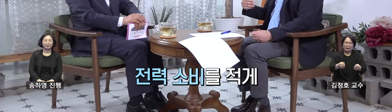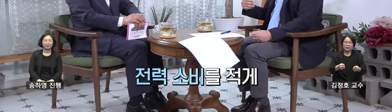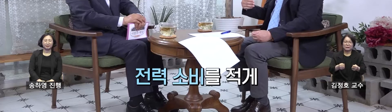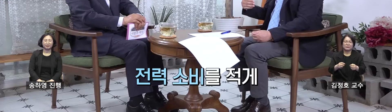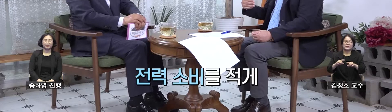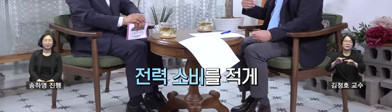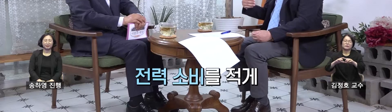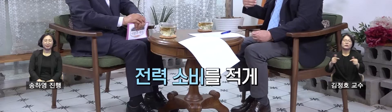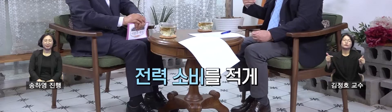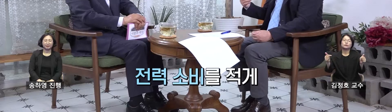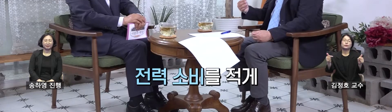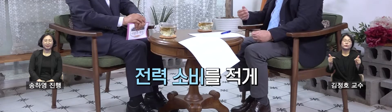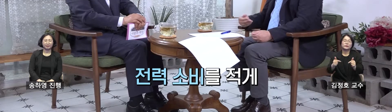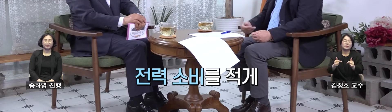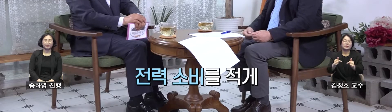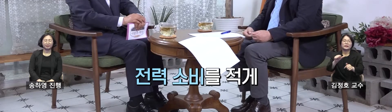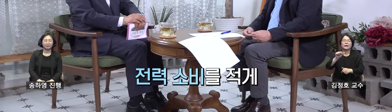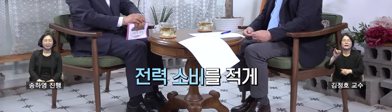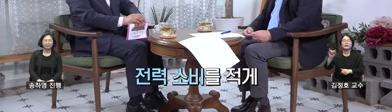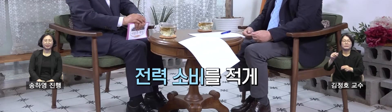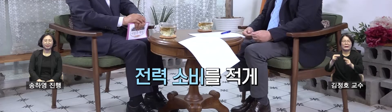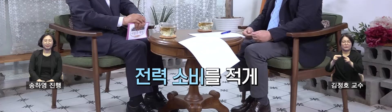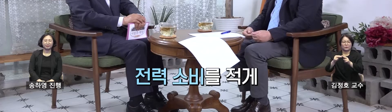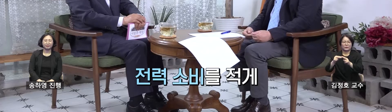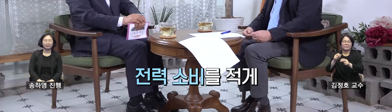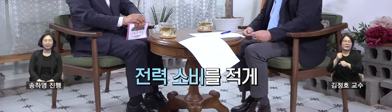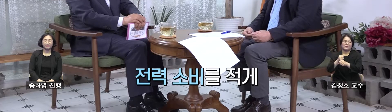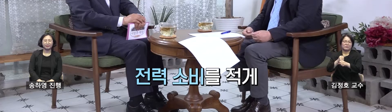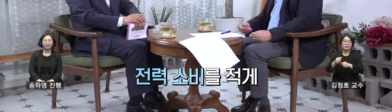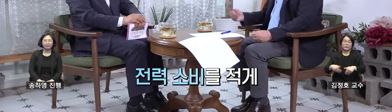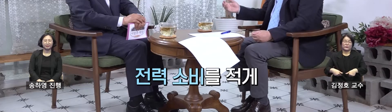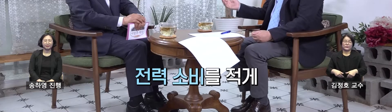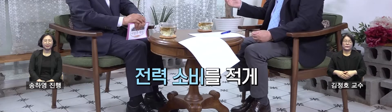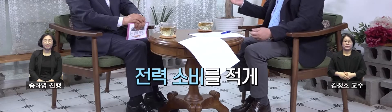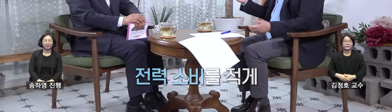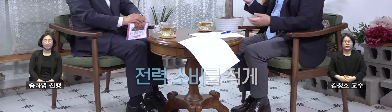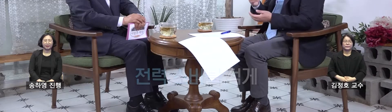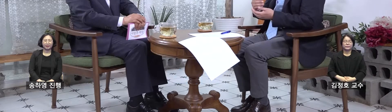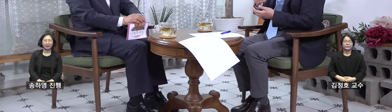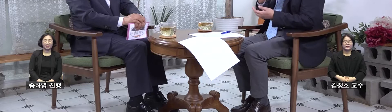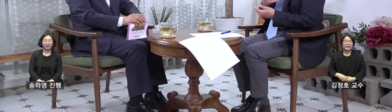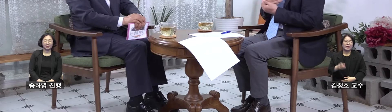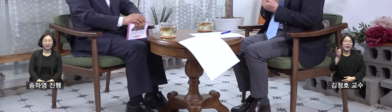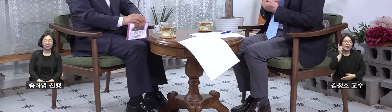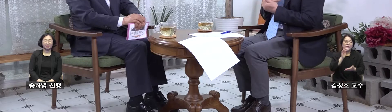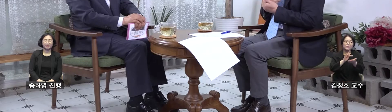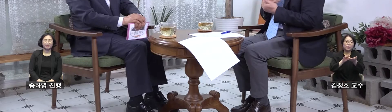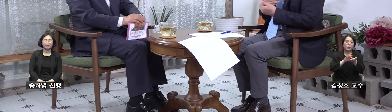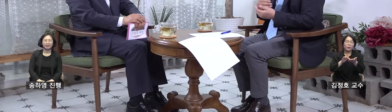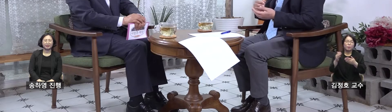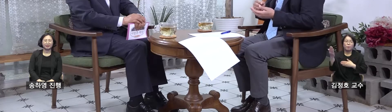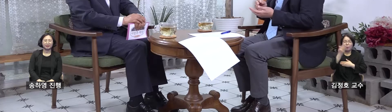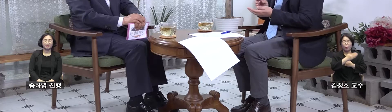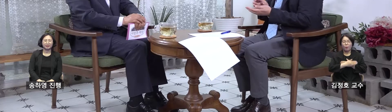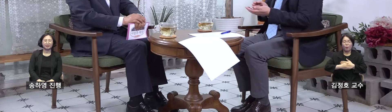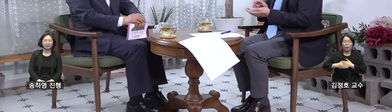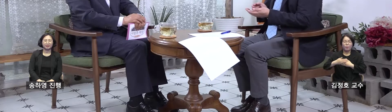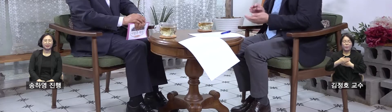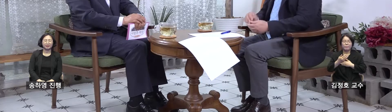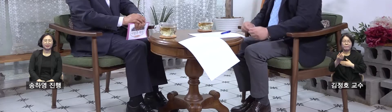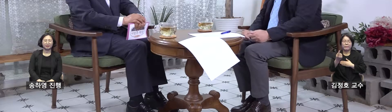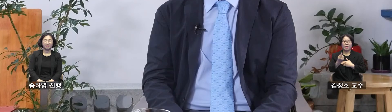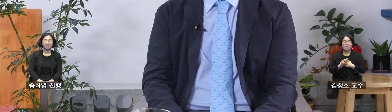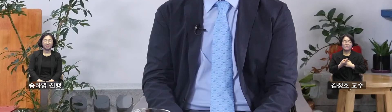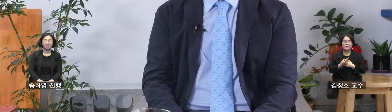줄이는 그런 인공지능 반도체가 나와야 되고요. 그 다음에 그게 우리 핸드폰이나 우리 몸으로 들어왔을 때